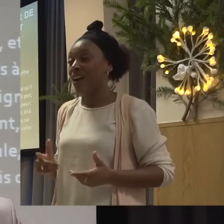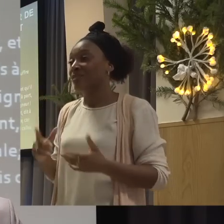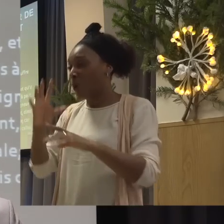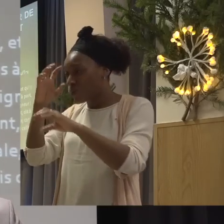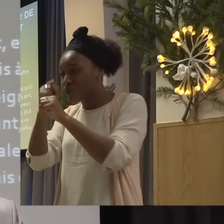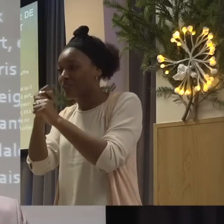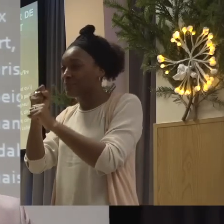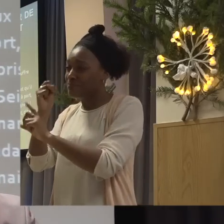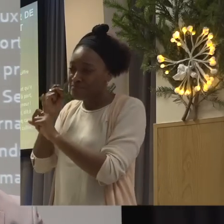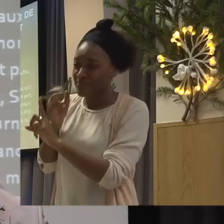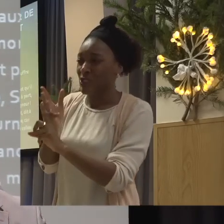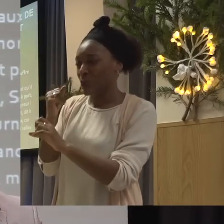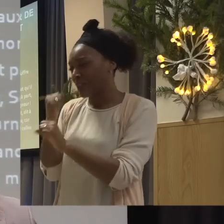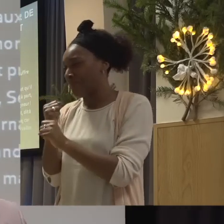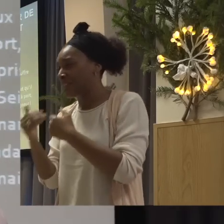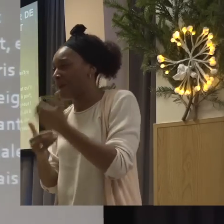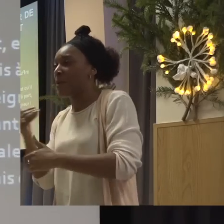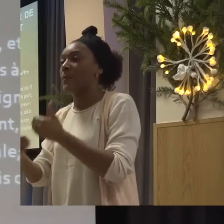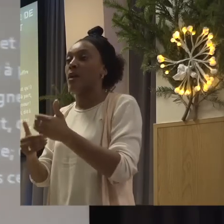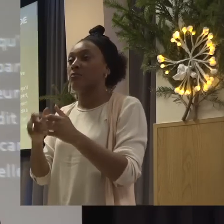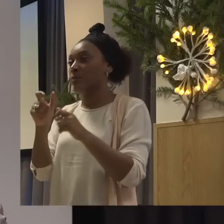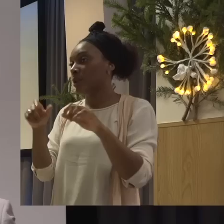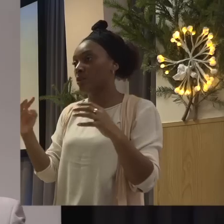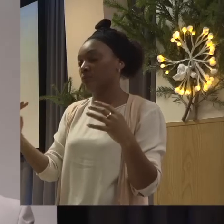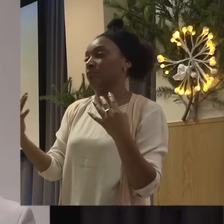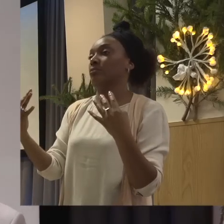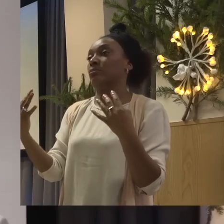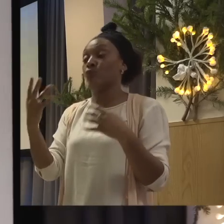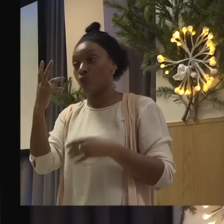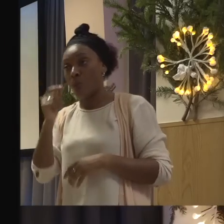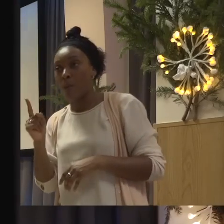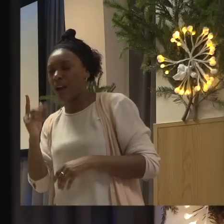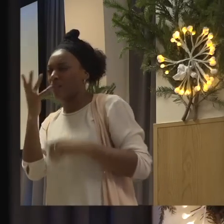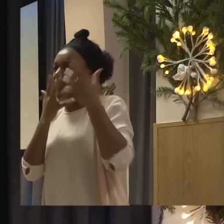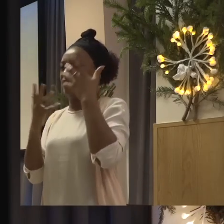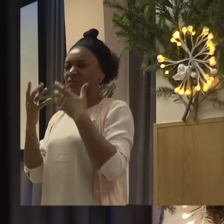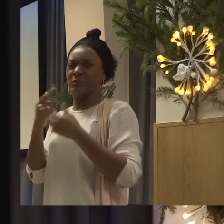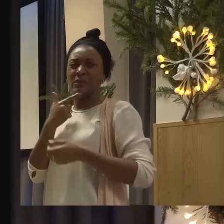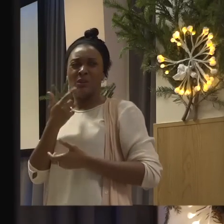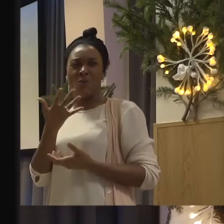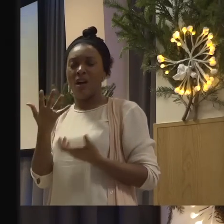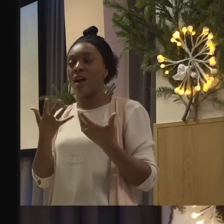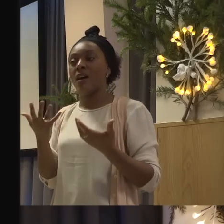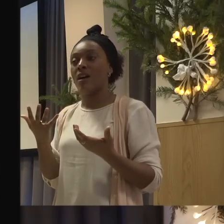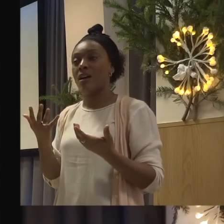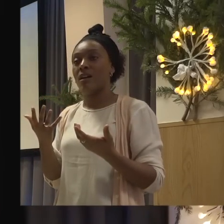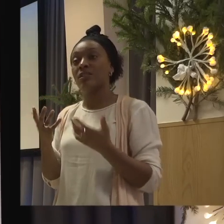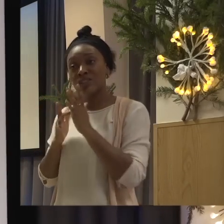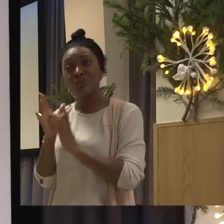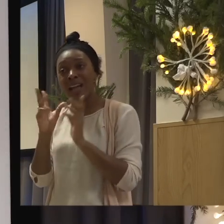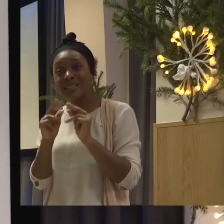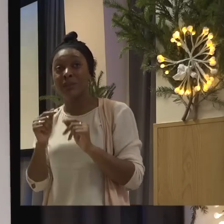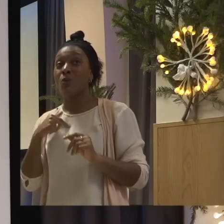à sa mission. Jésus explique, il va expliquer quand même. Il tente d'expliquer, il parlera de sa mort, de